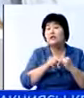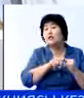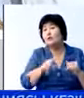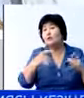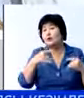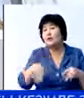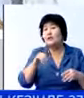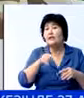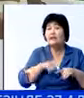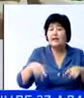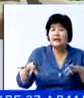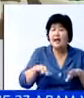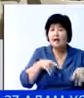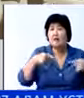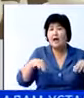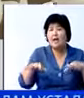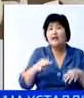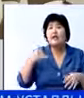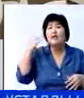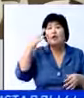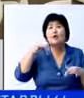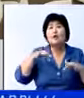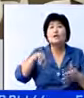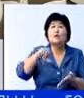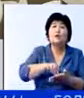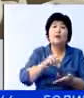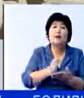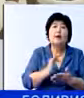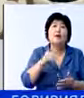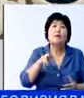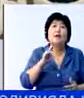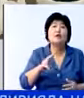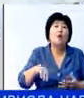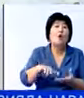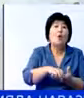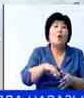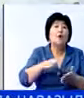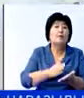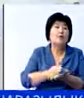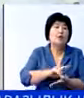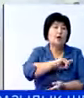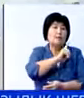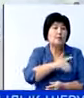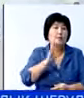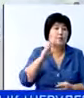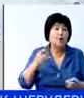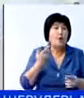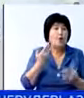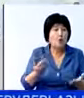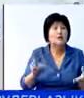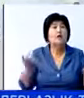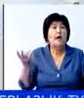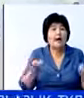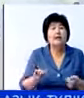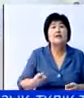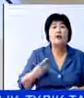діни рәсімдерді атқаратын, идеологиялық істерге ұйытқы болатын имамдардың қоғамдағы рөлі мықты болуы керек. Ол үшін әрине